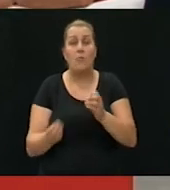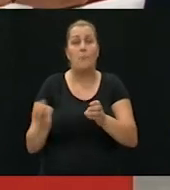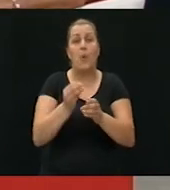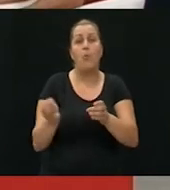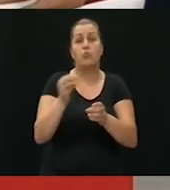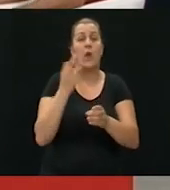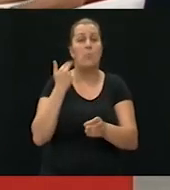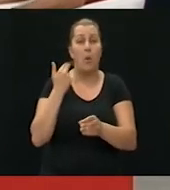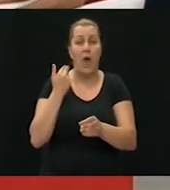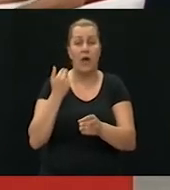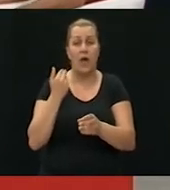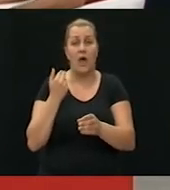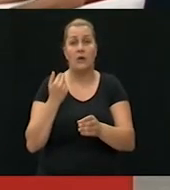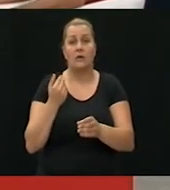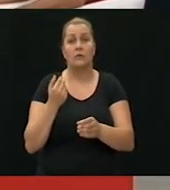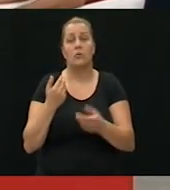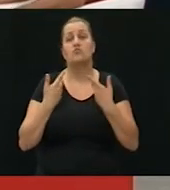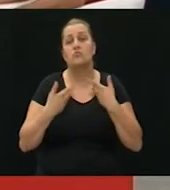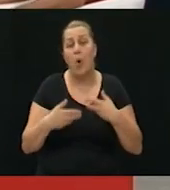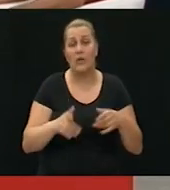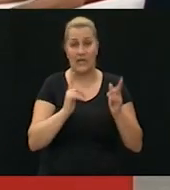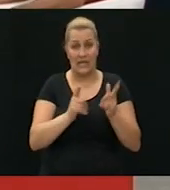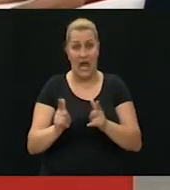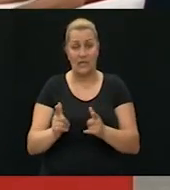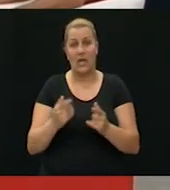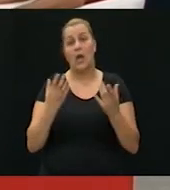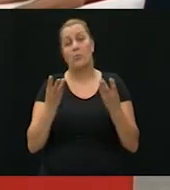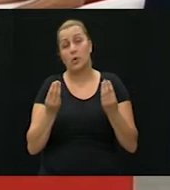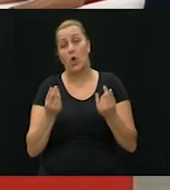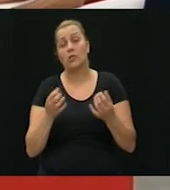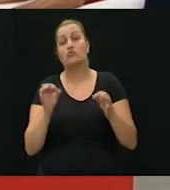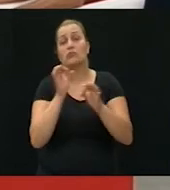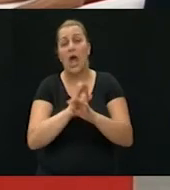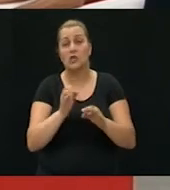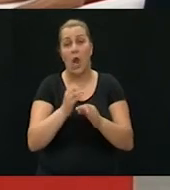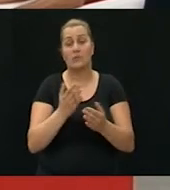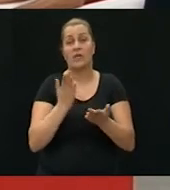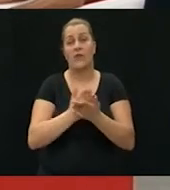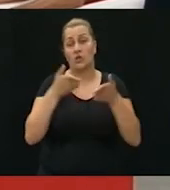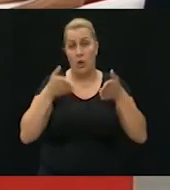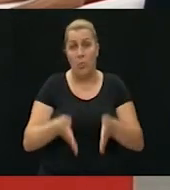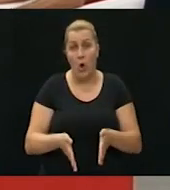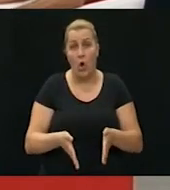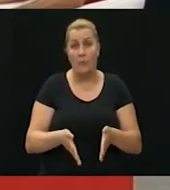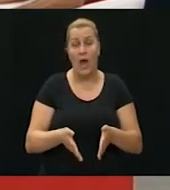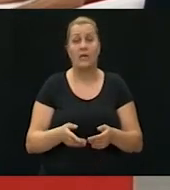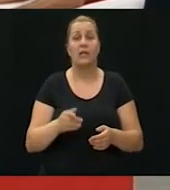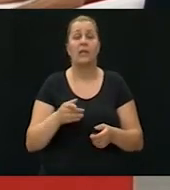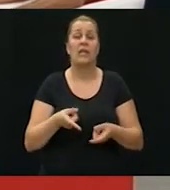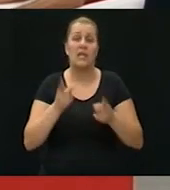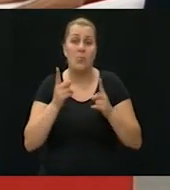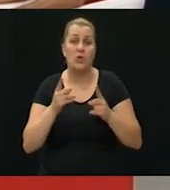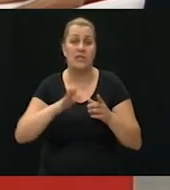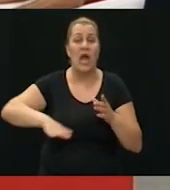popune momaka, umornih ratnika? Mnogi su, nažalost, i pokopani, već Imotska krajina je već zavijena u